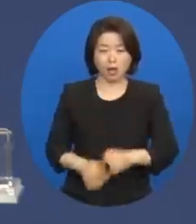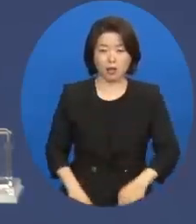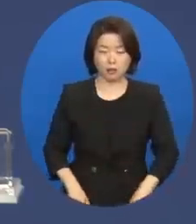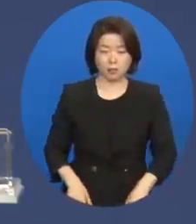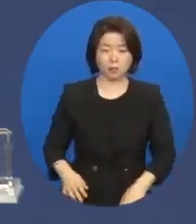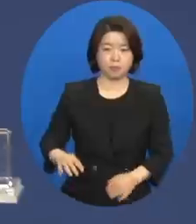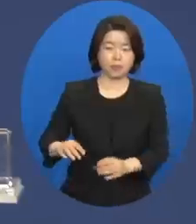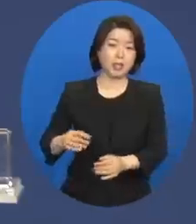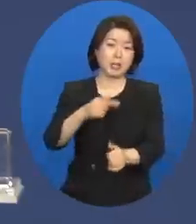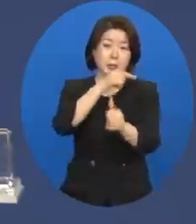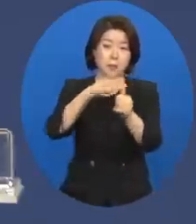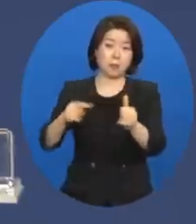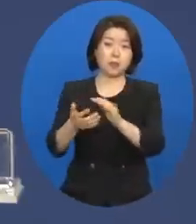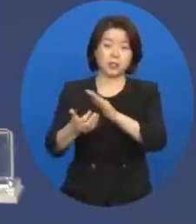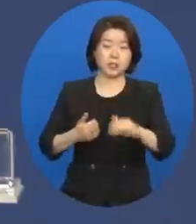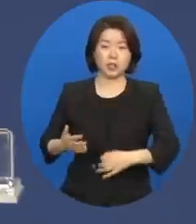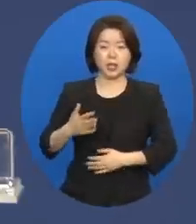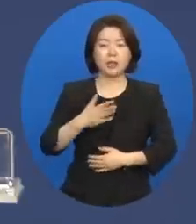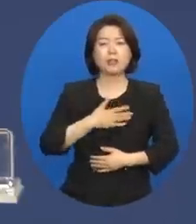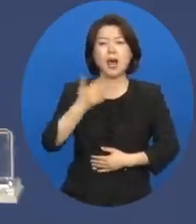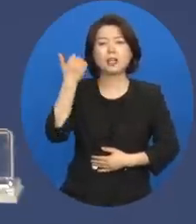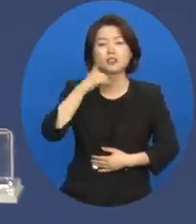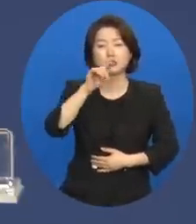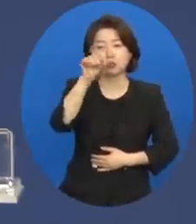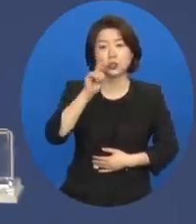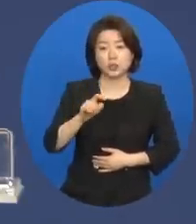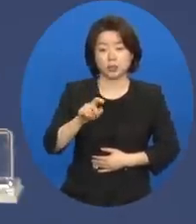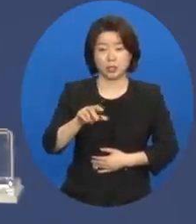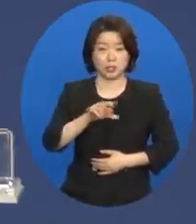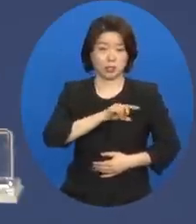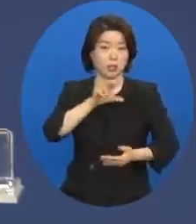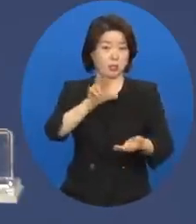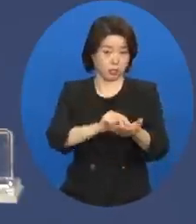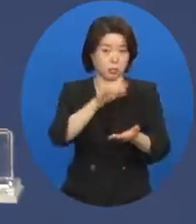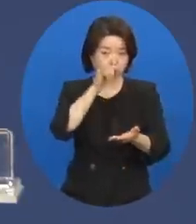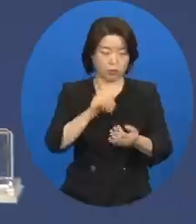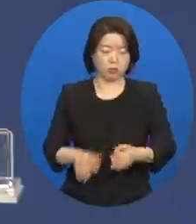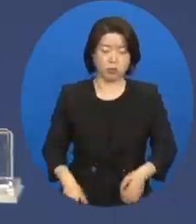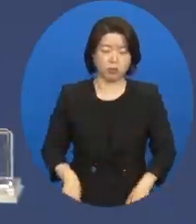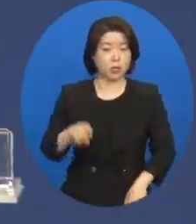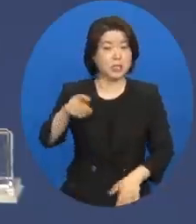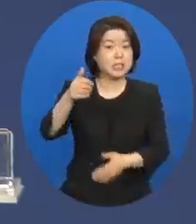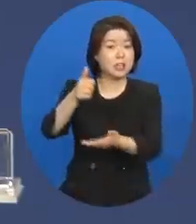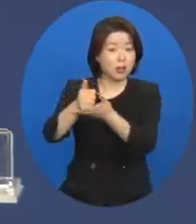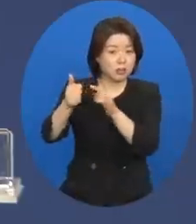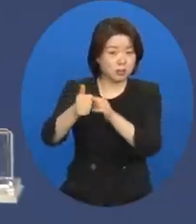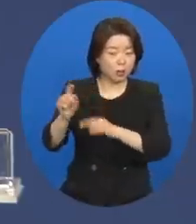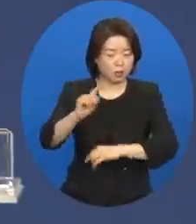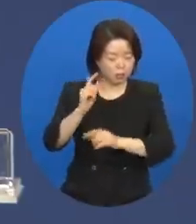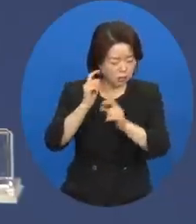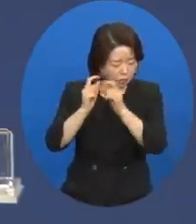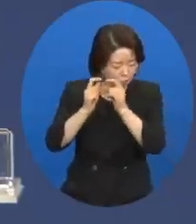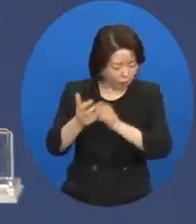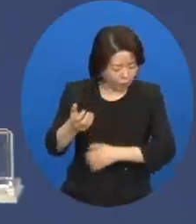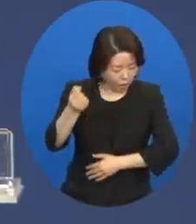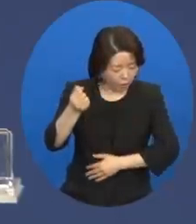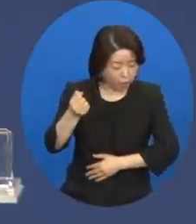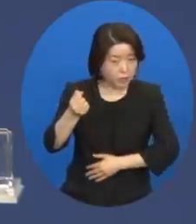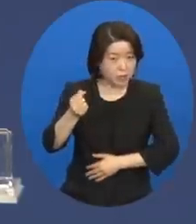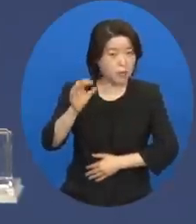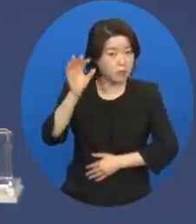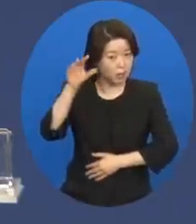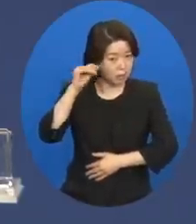사형당하기 전에 나는 누구인가 하는 제목입니다. 이런 분이 어떤 고뇌를 갖고 있는지를 한번